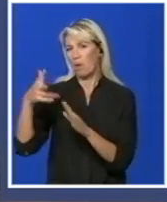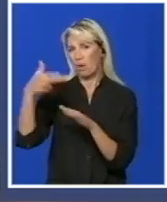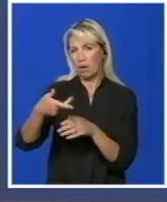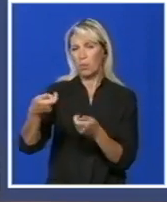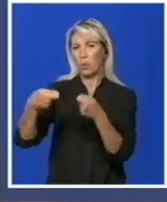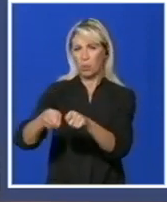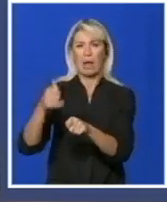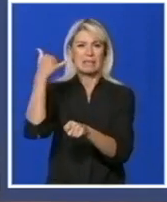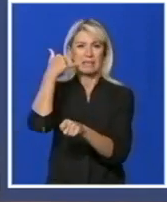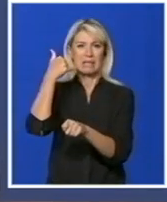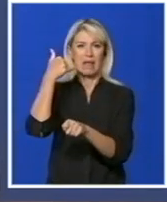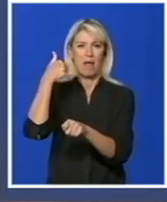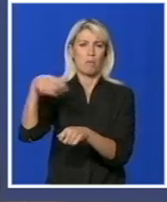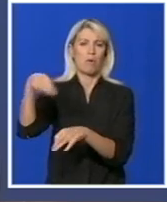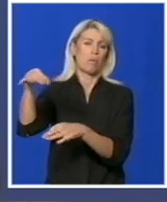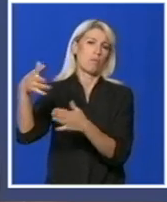Hvala.